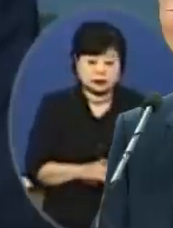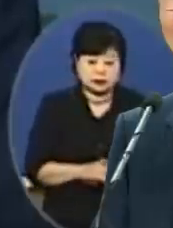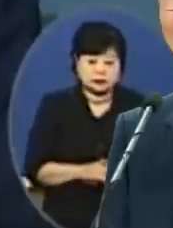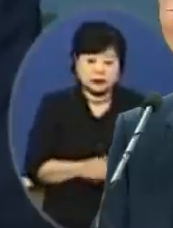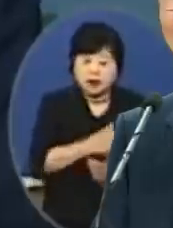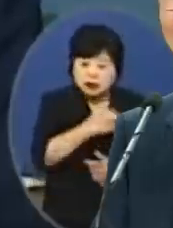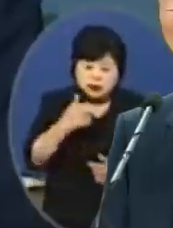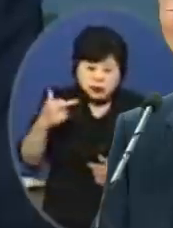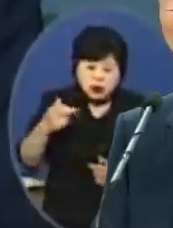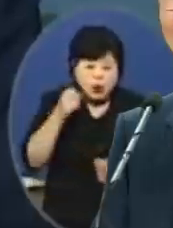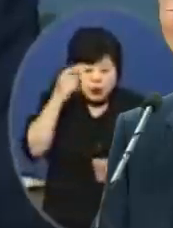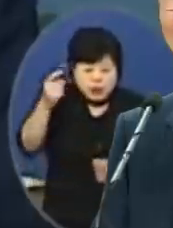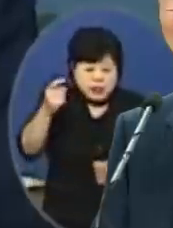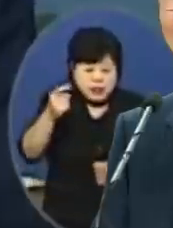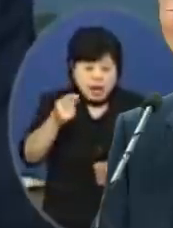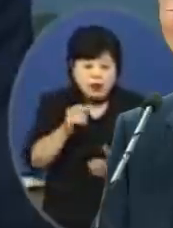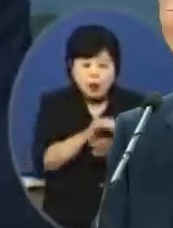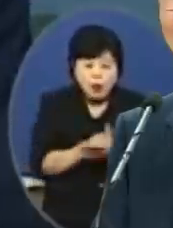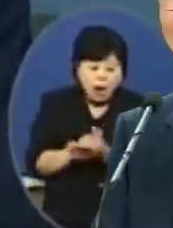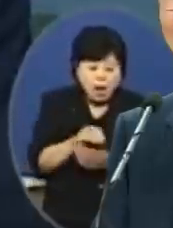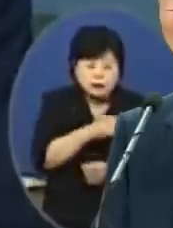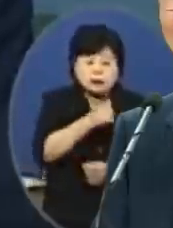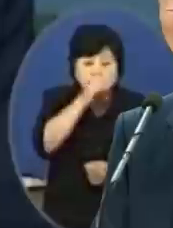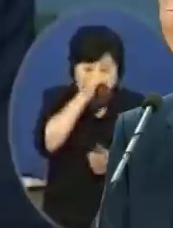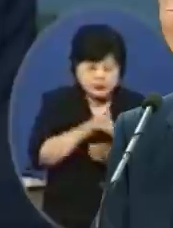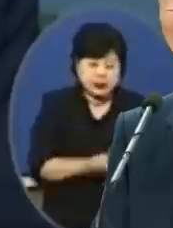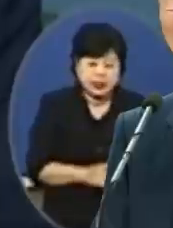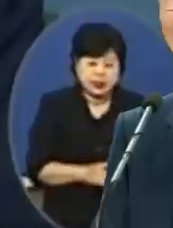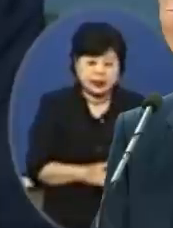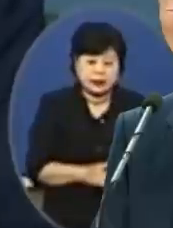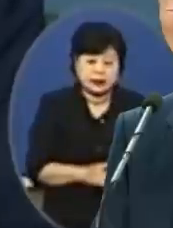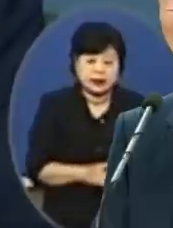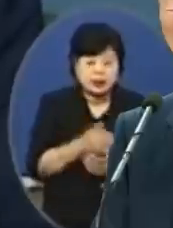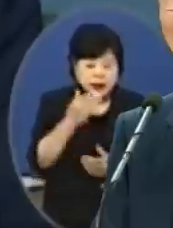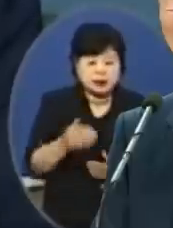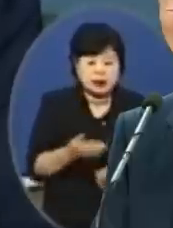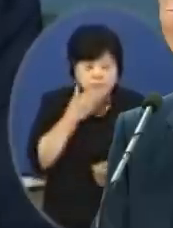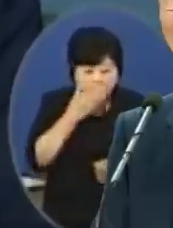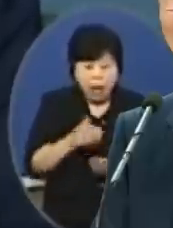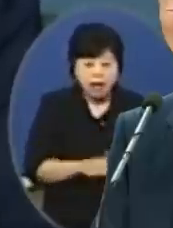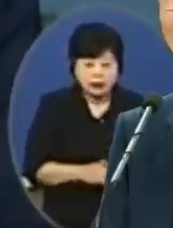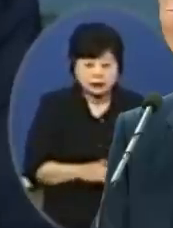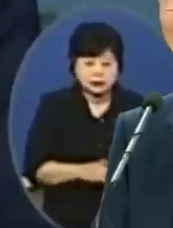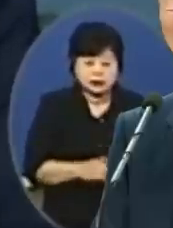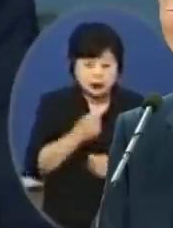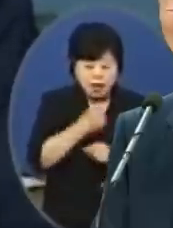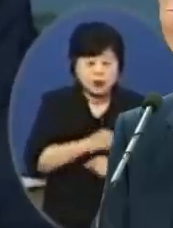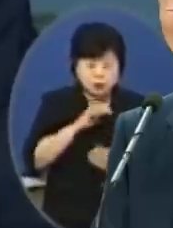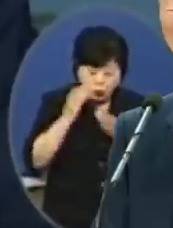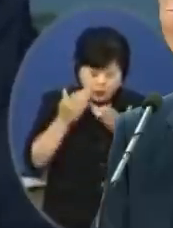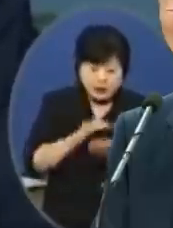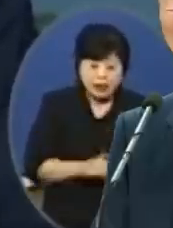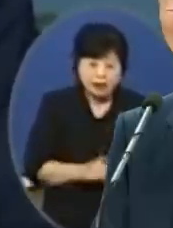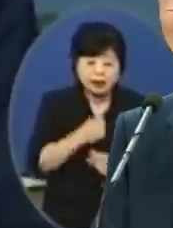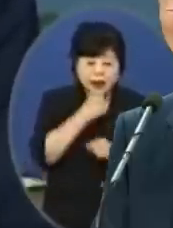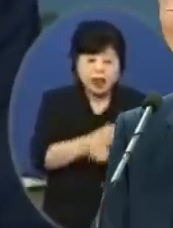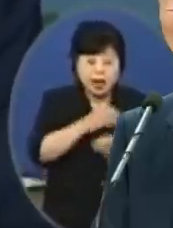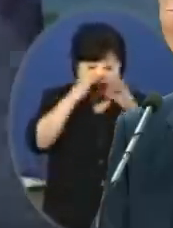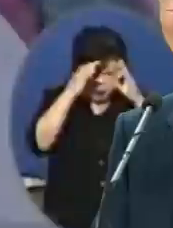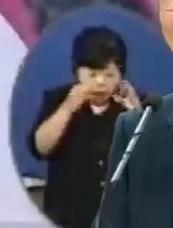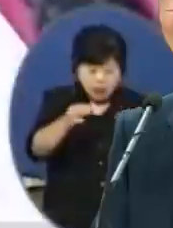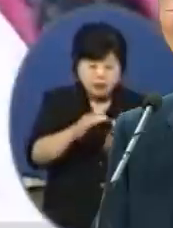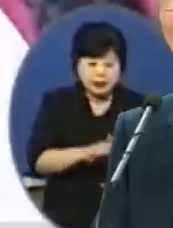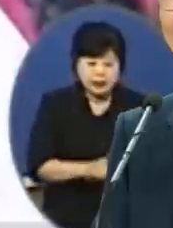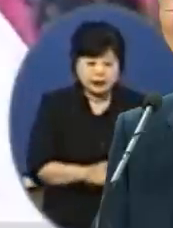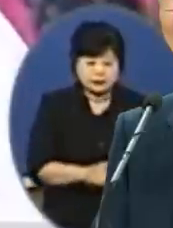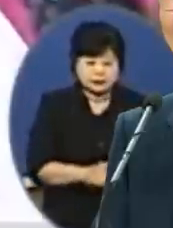너무너무 크고 위대한 화해의 능력을 가지고 있는 것입니다. 여러분 할 수 있습니다. 하면 됩니다. 해봐야